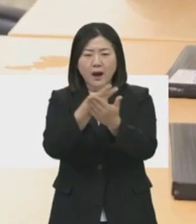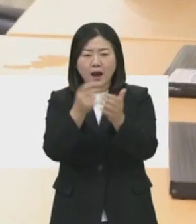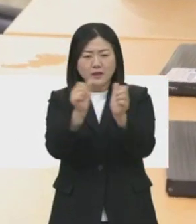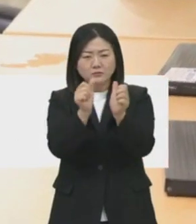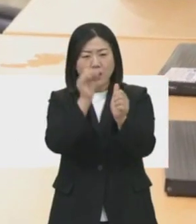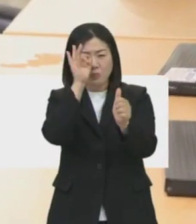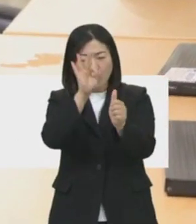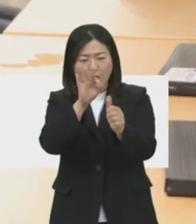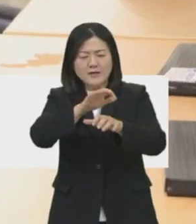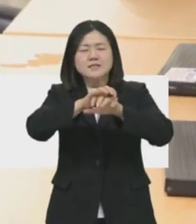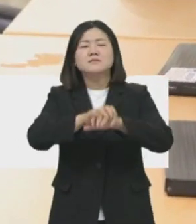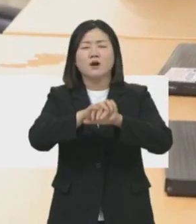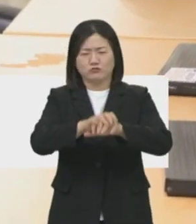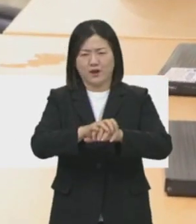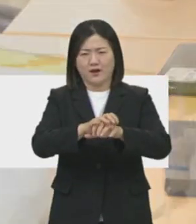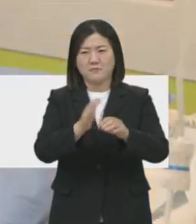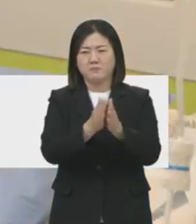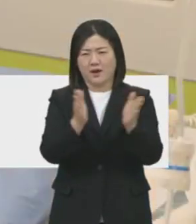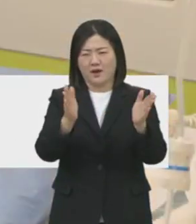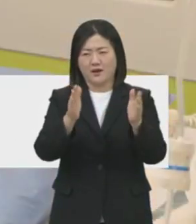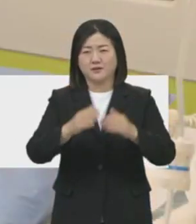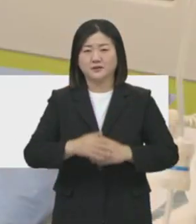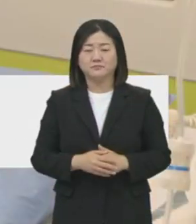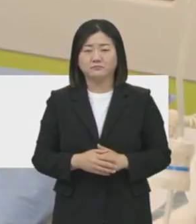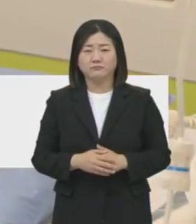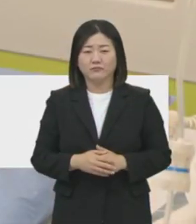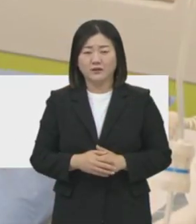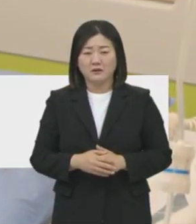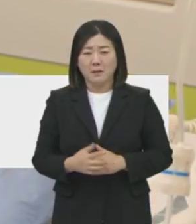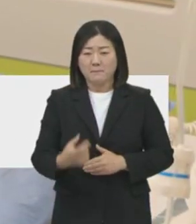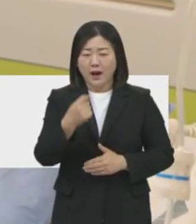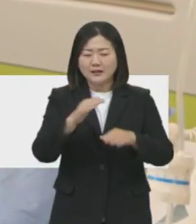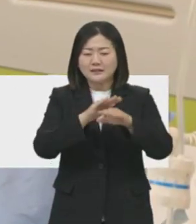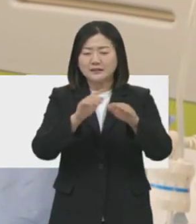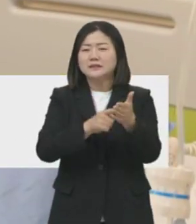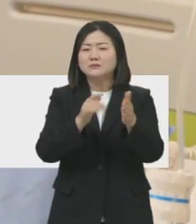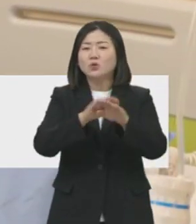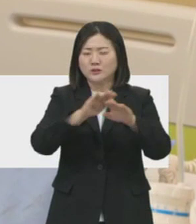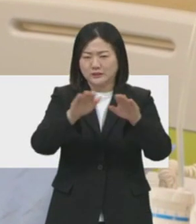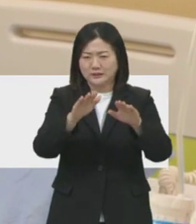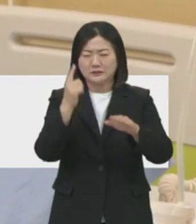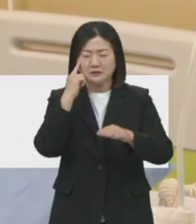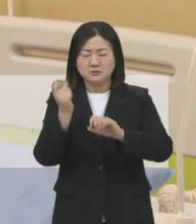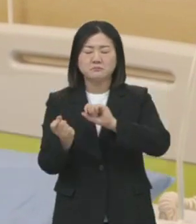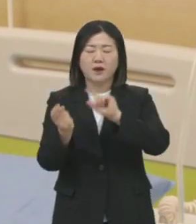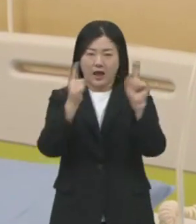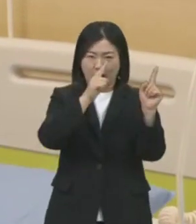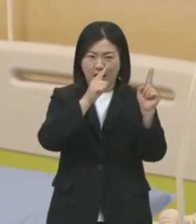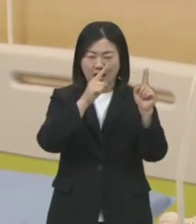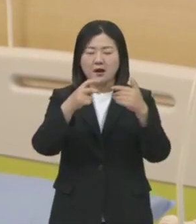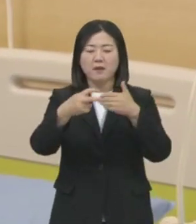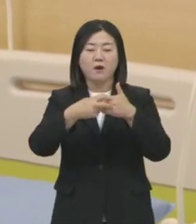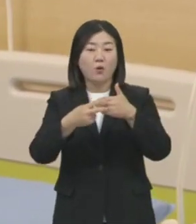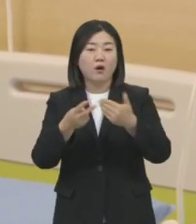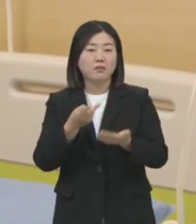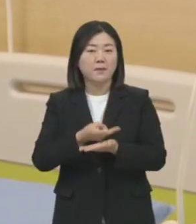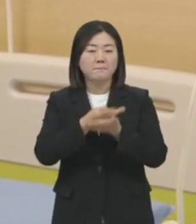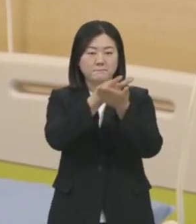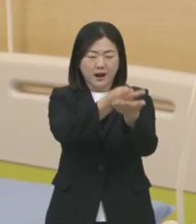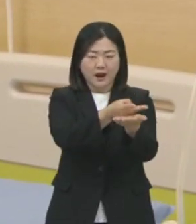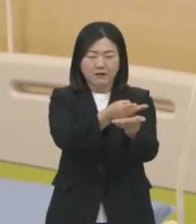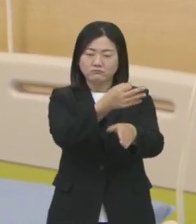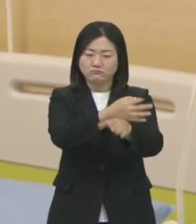남성을 보고 심패 소생 수를 시작했습니다이 조관 노사의 빠른 응급 조치로 남성은 의식을 회복했고 이후 남성은